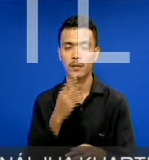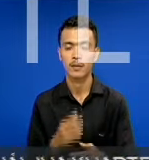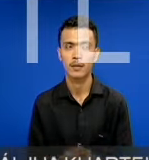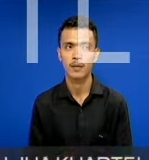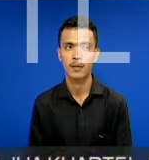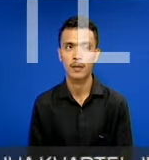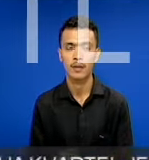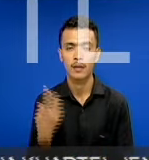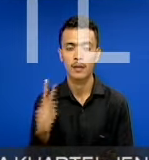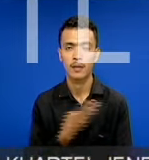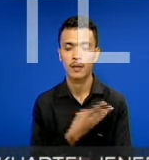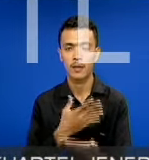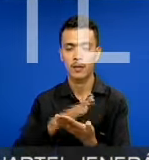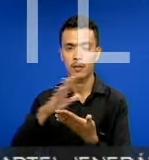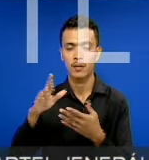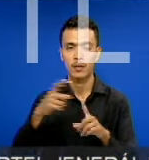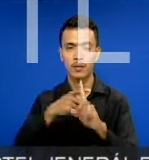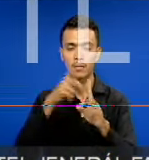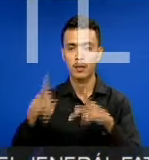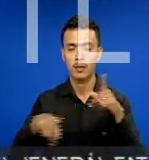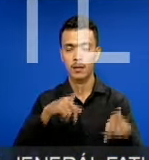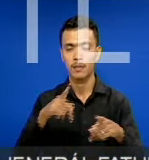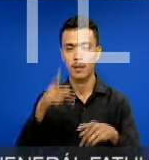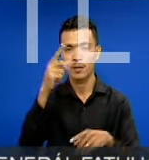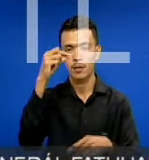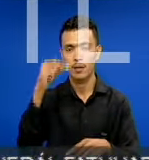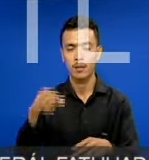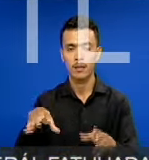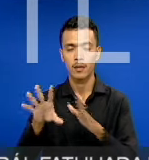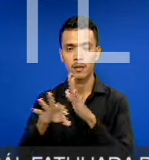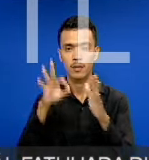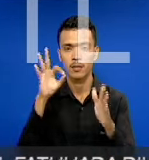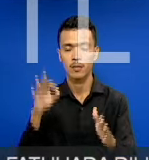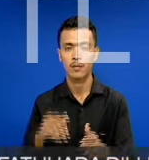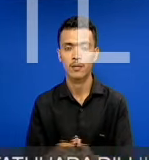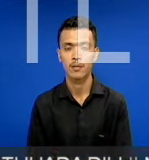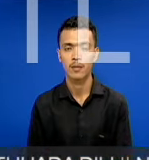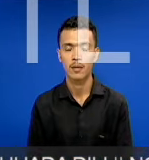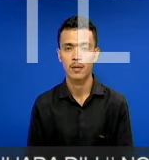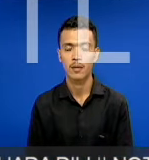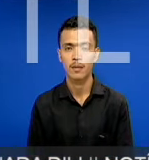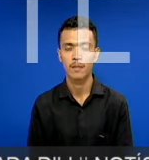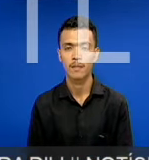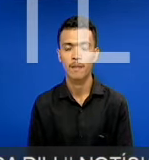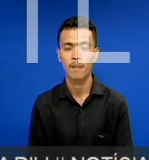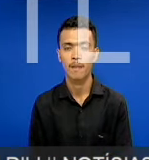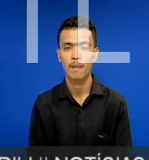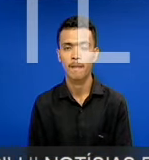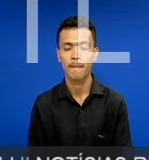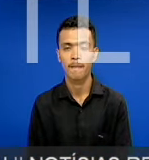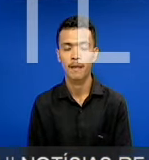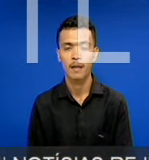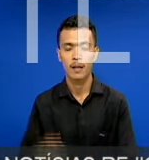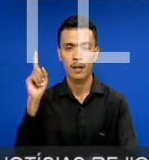kita beli dari masyarakat itu per kilogram dihitung jadi masyarakat cuman punya tanggung jawab ee memotong atau Melestarikan hutan